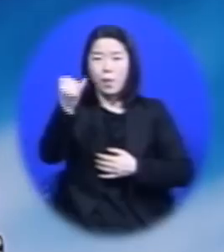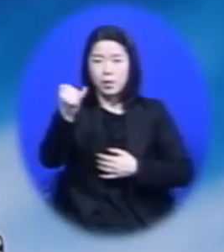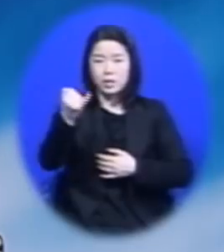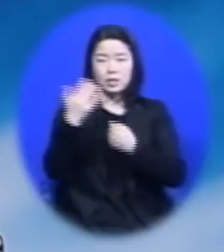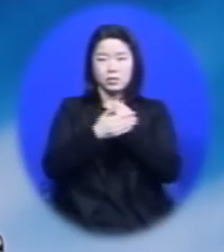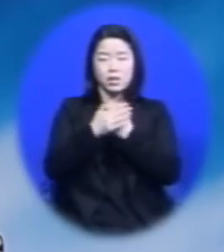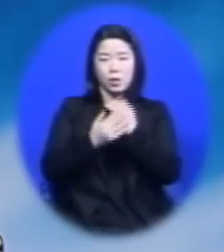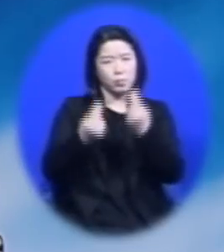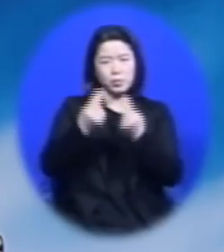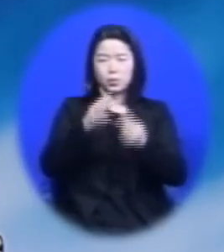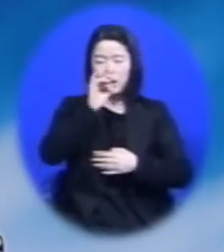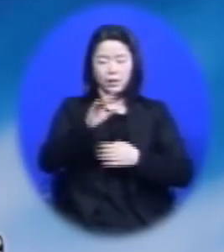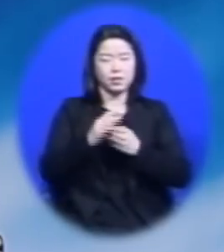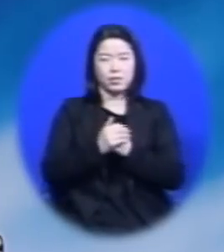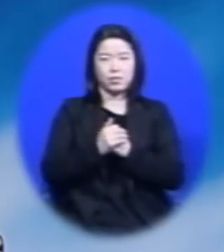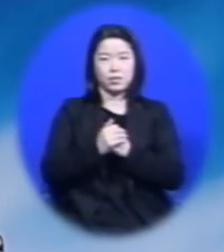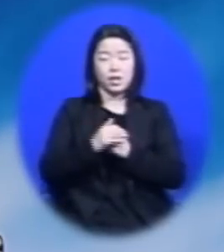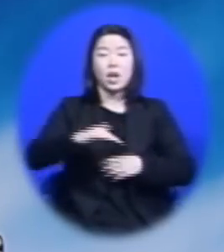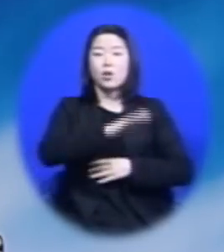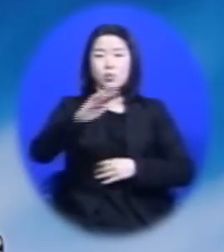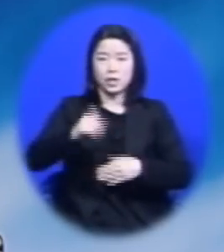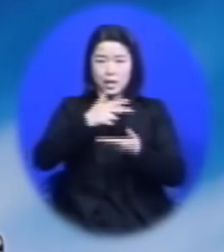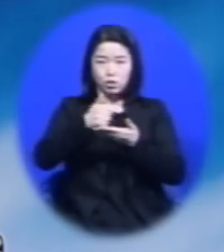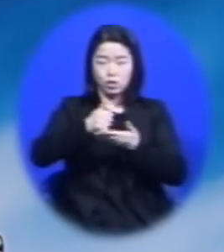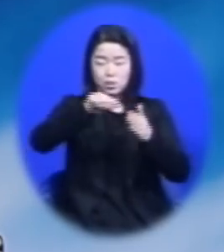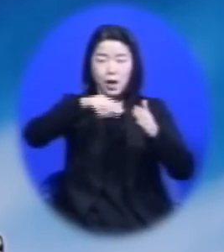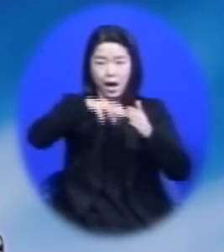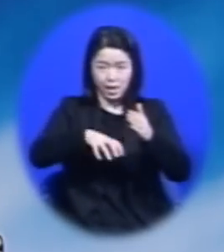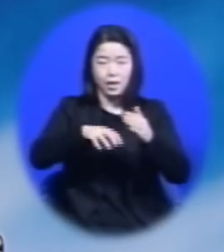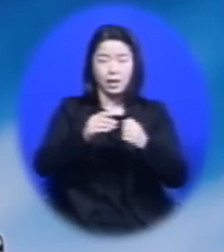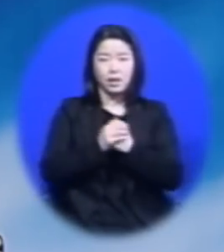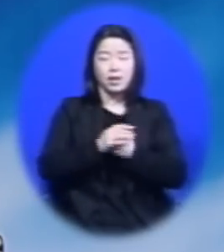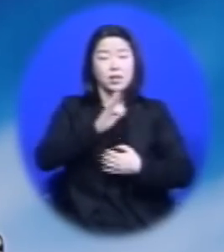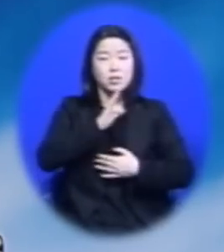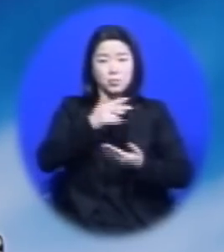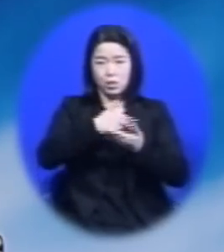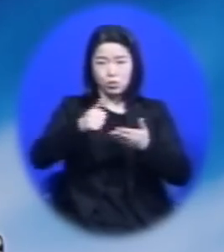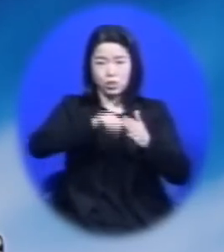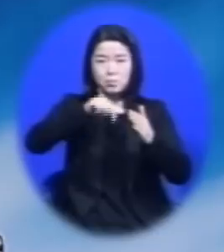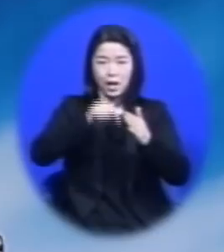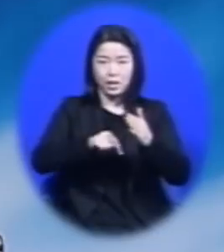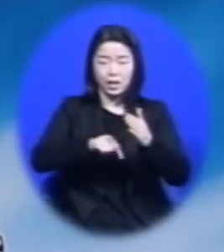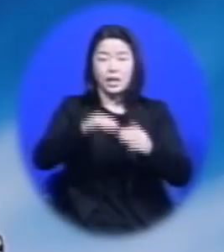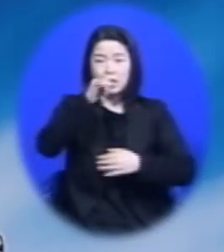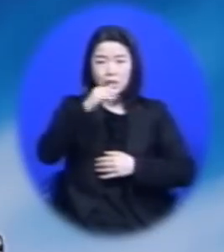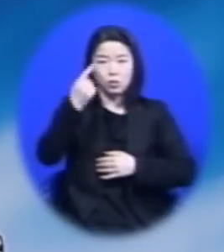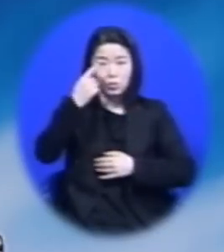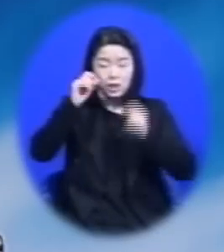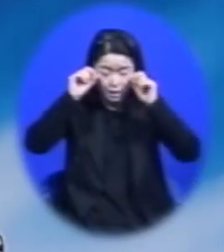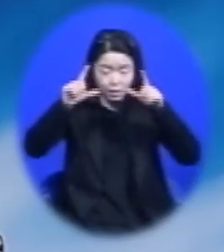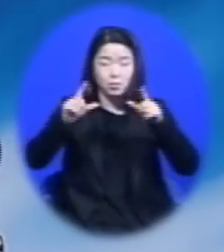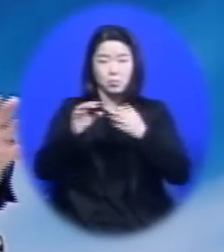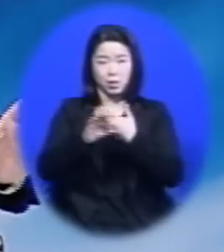비교가 안 됩니다 우리가 주님 안에 정말 주님 안에 있는 눈이 뜨이면